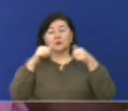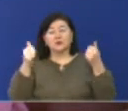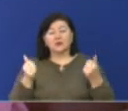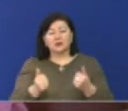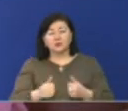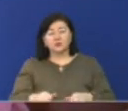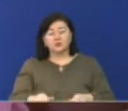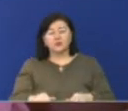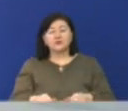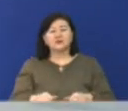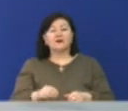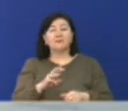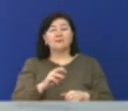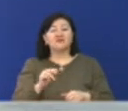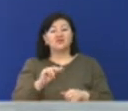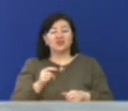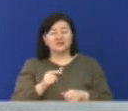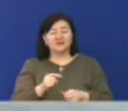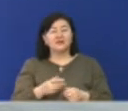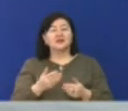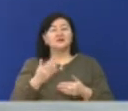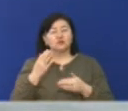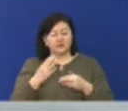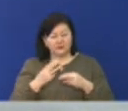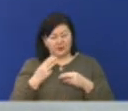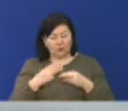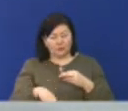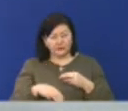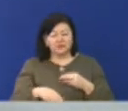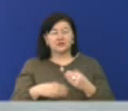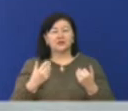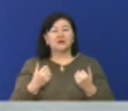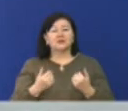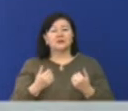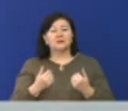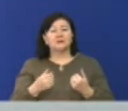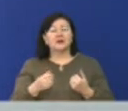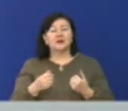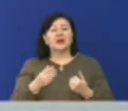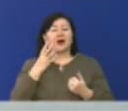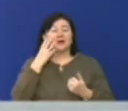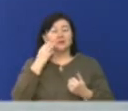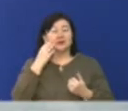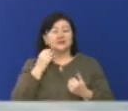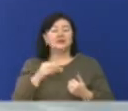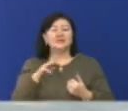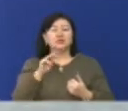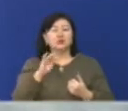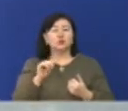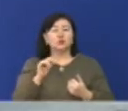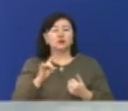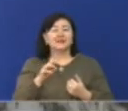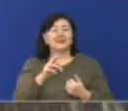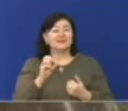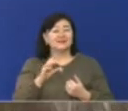и Туркестанская область. Компании из Западно-Казахстанской области планируют благоустроить площадь Абая. Определенные работы по